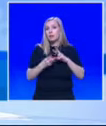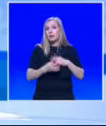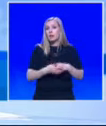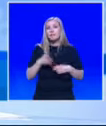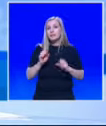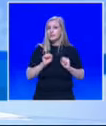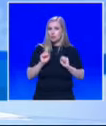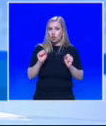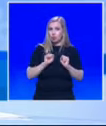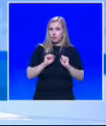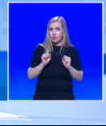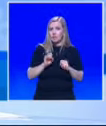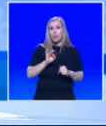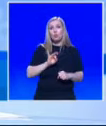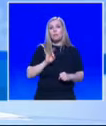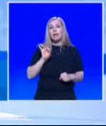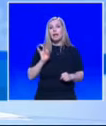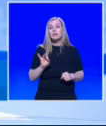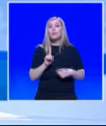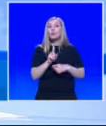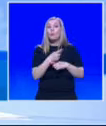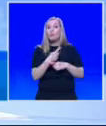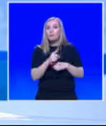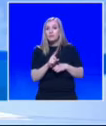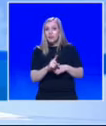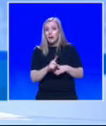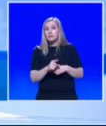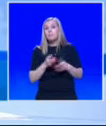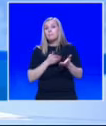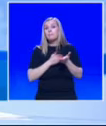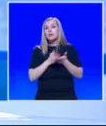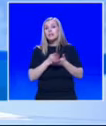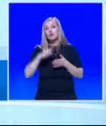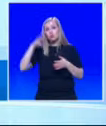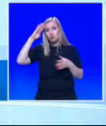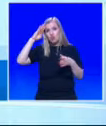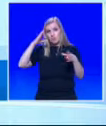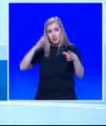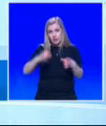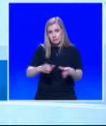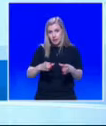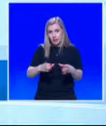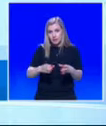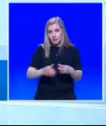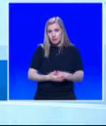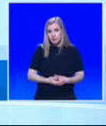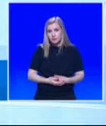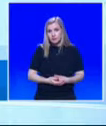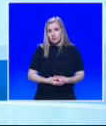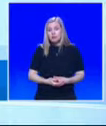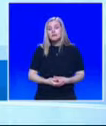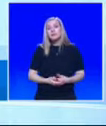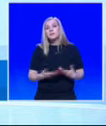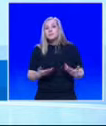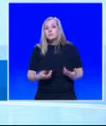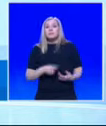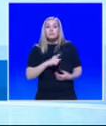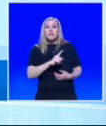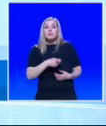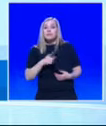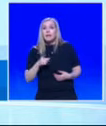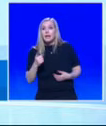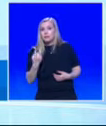ли се от това Румен Радев да управлява през служебен кабинет? Всеки един българин може